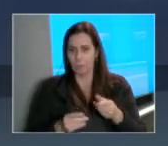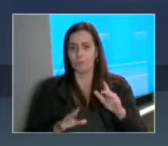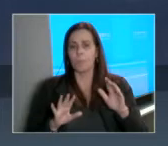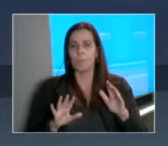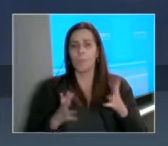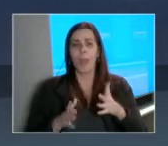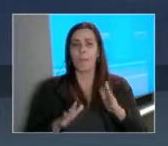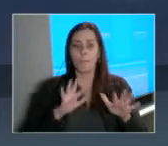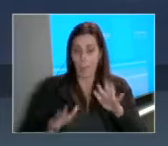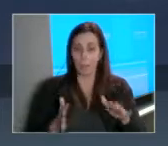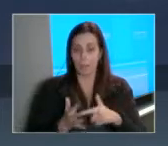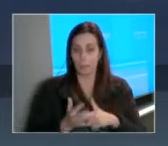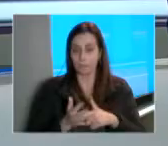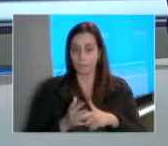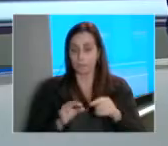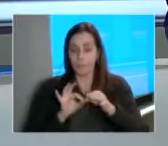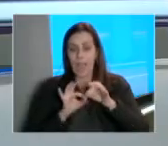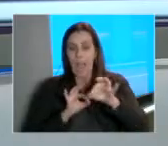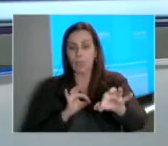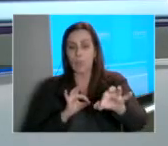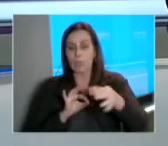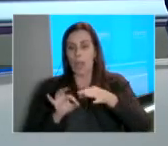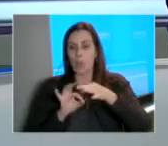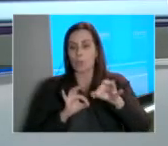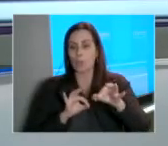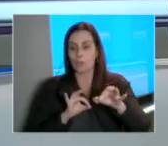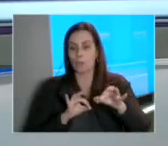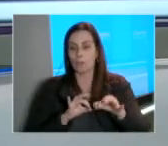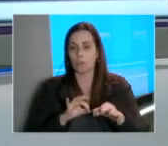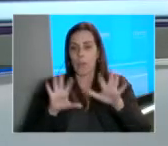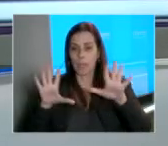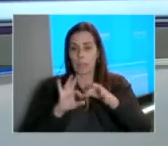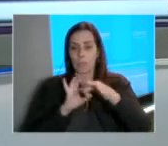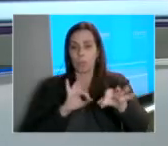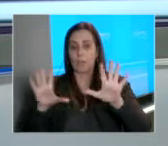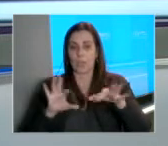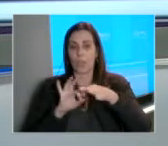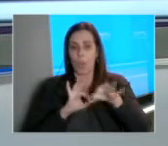מה בערך? הרדיוס של ה... כן, והרדיוס של הפגיעה. 10 קילומטר.